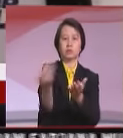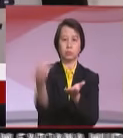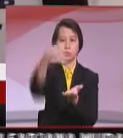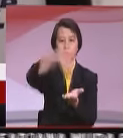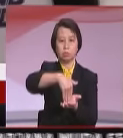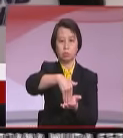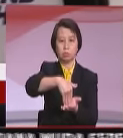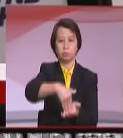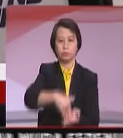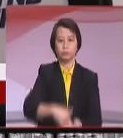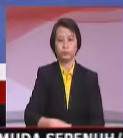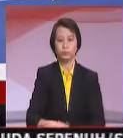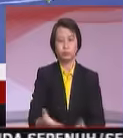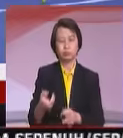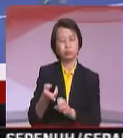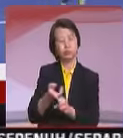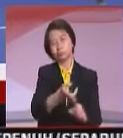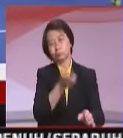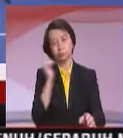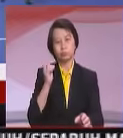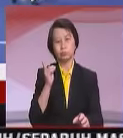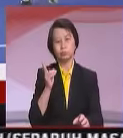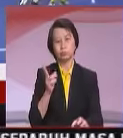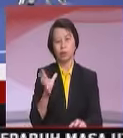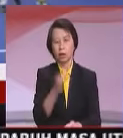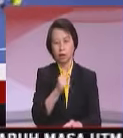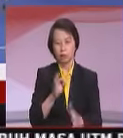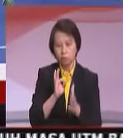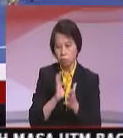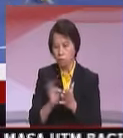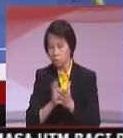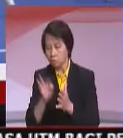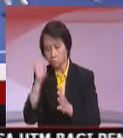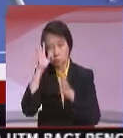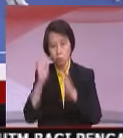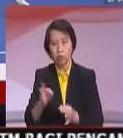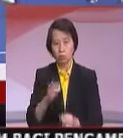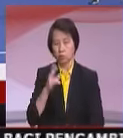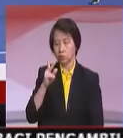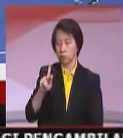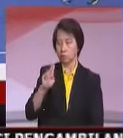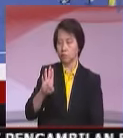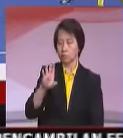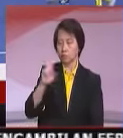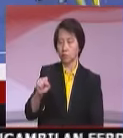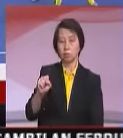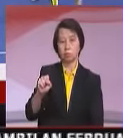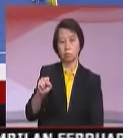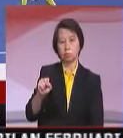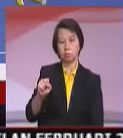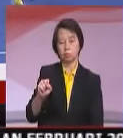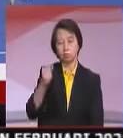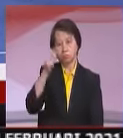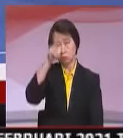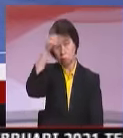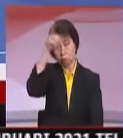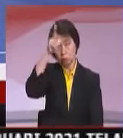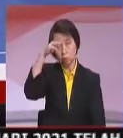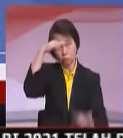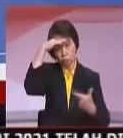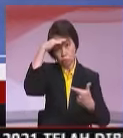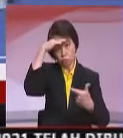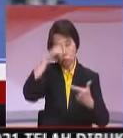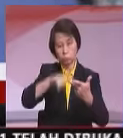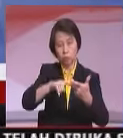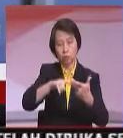lagi. Penarikan diri itu turut mengambil kira keputusan Kementerian Belia dan Sukan KBS, Kerajaan Negeri Johor